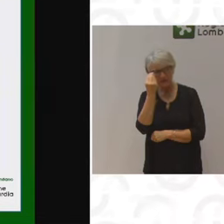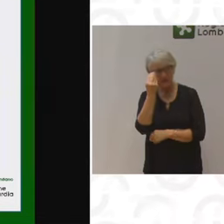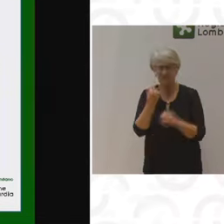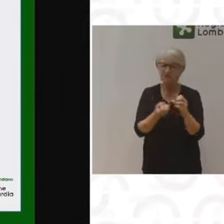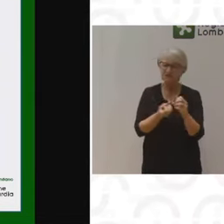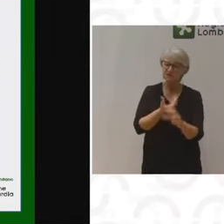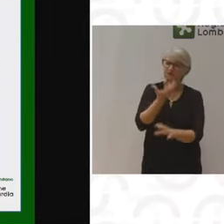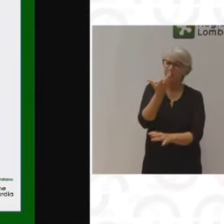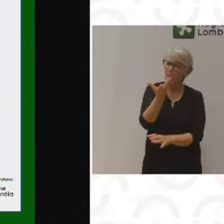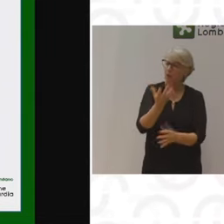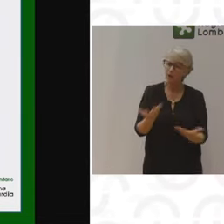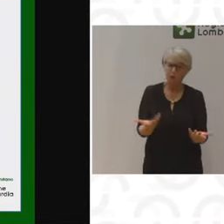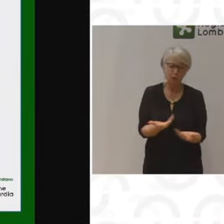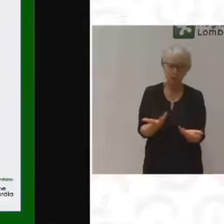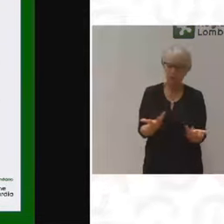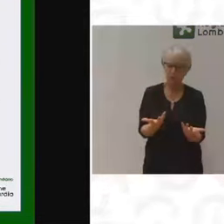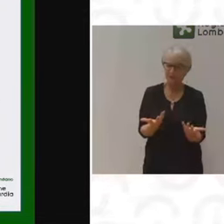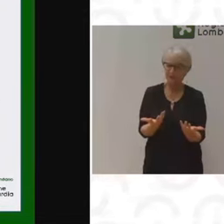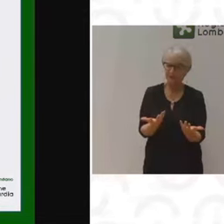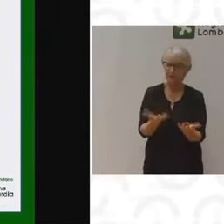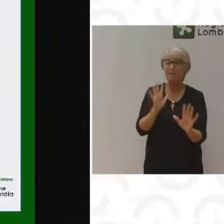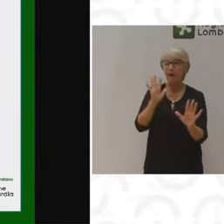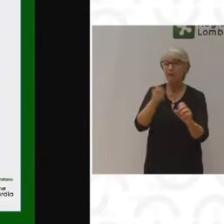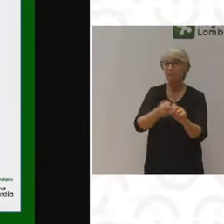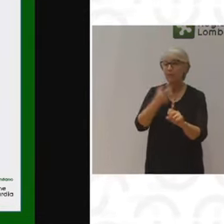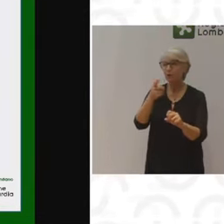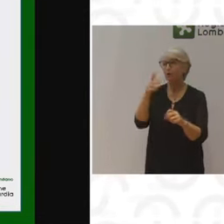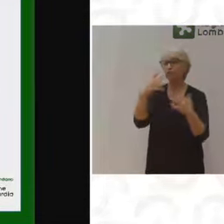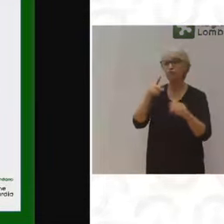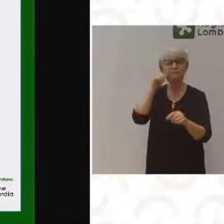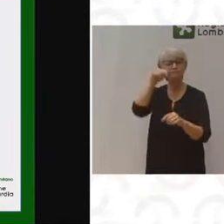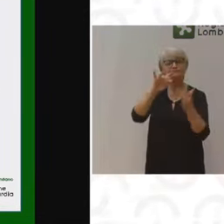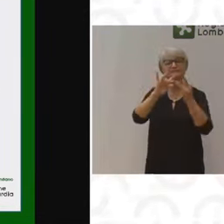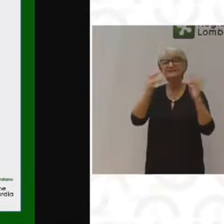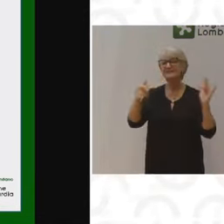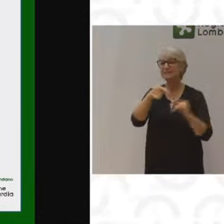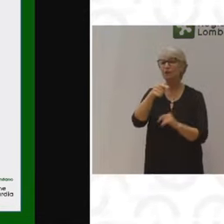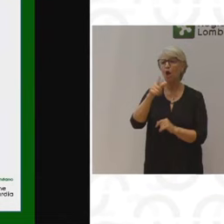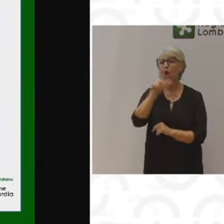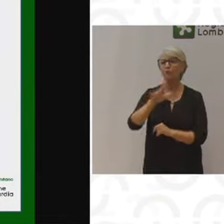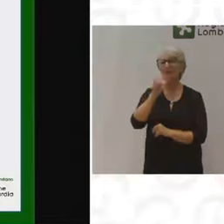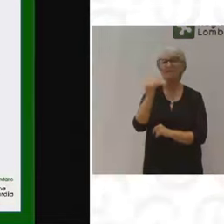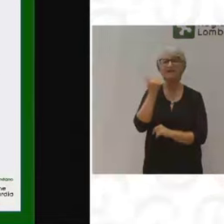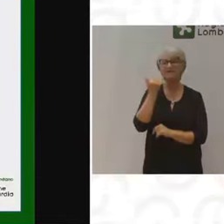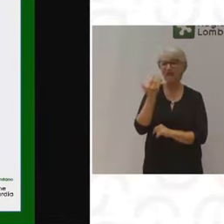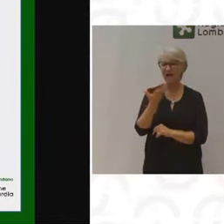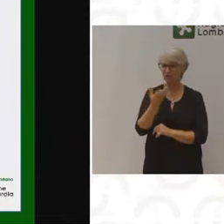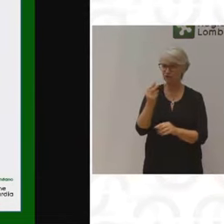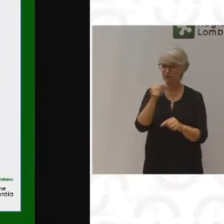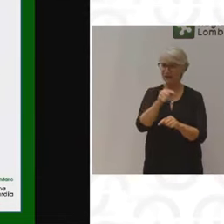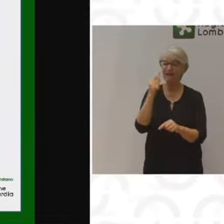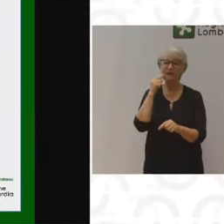sviluppati, ma la cosa più importante è che potete già andarli a vedere sul sito di Lombardia Facile. Mentre ho seduto prima sono andato a vedere se è vero, sì ci sono,